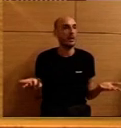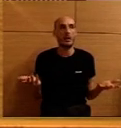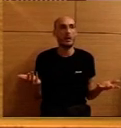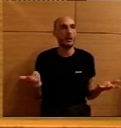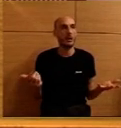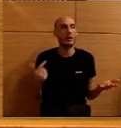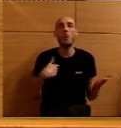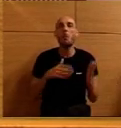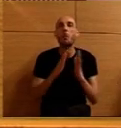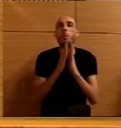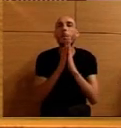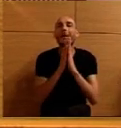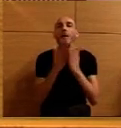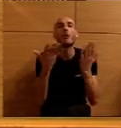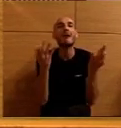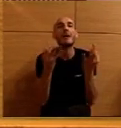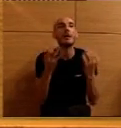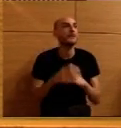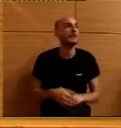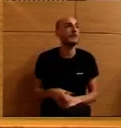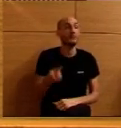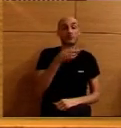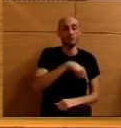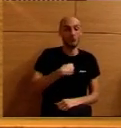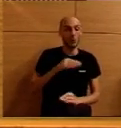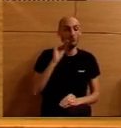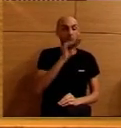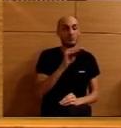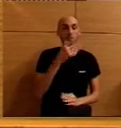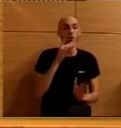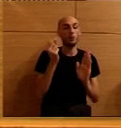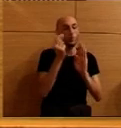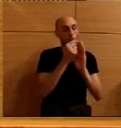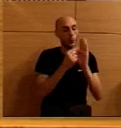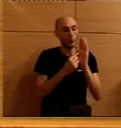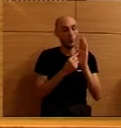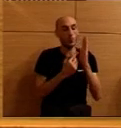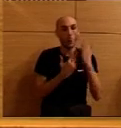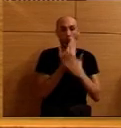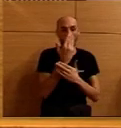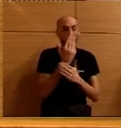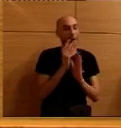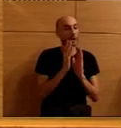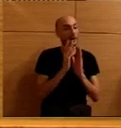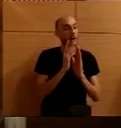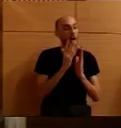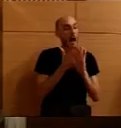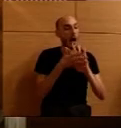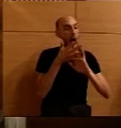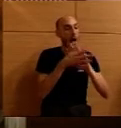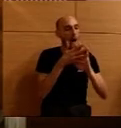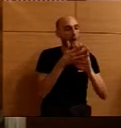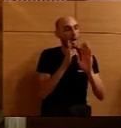he pregat que quan tinga que estar parlant i debatint un punt de l'ordre del dia, a mi no me sap mal que parli del meu